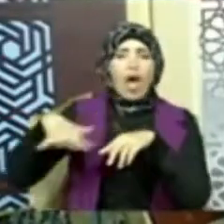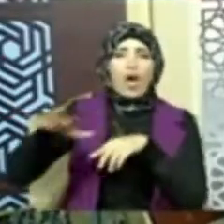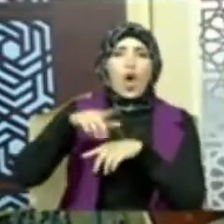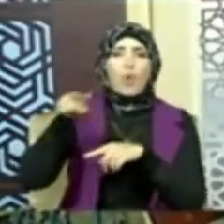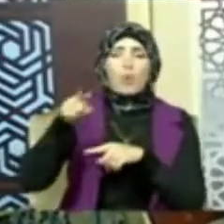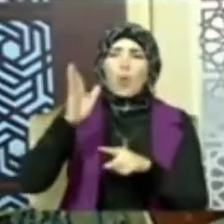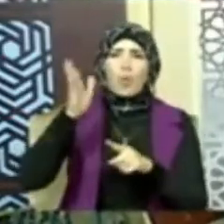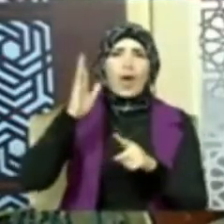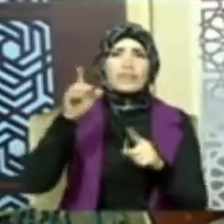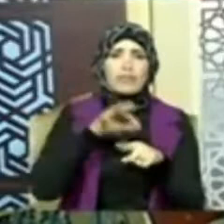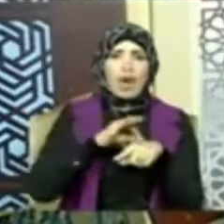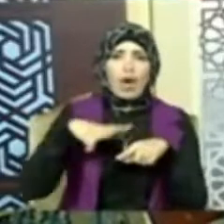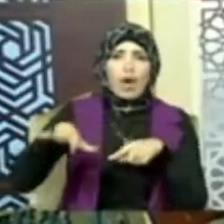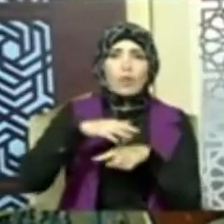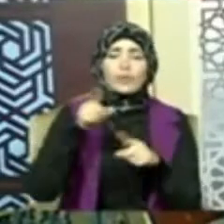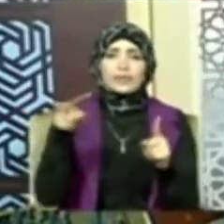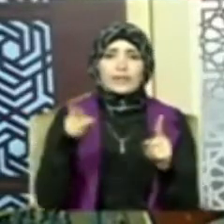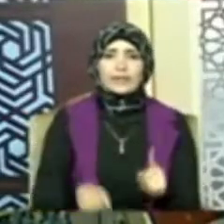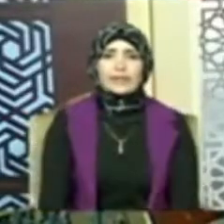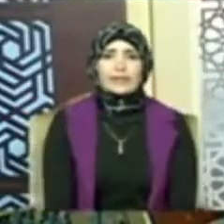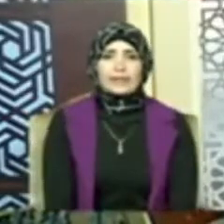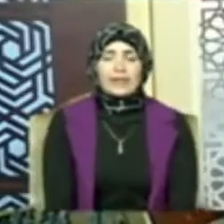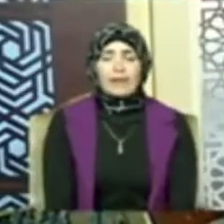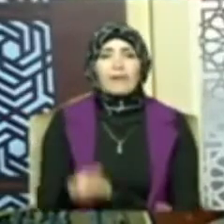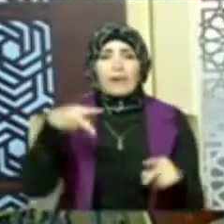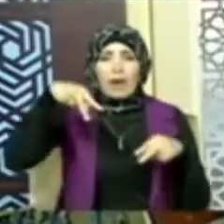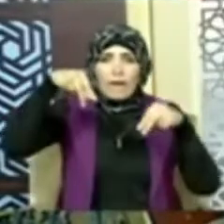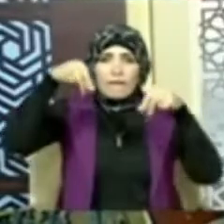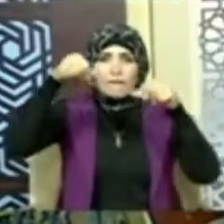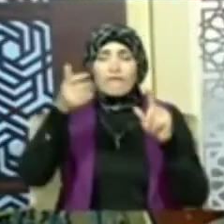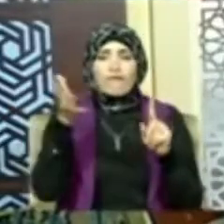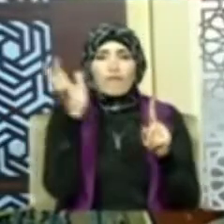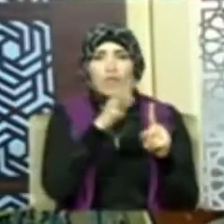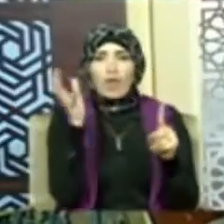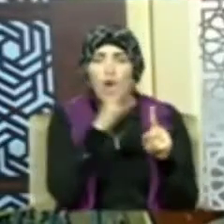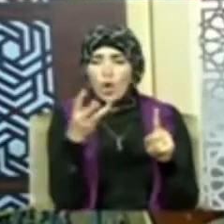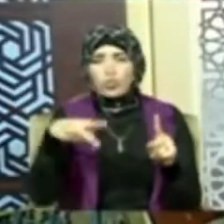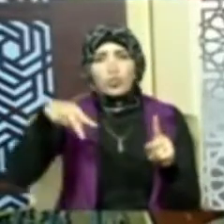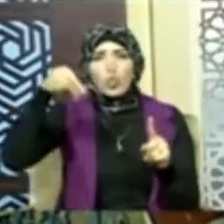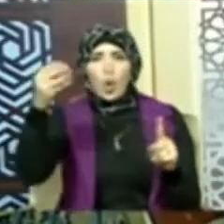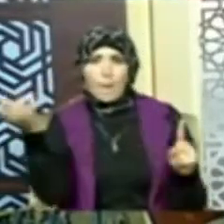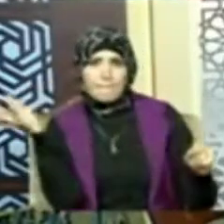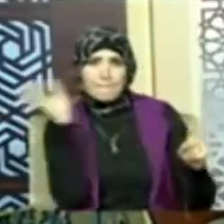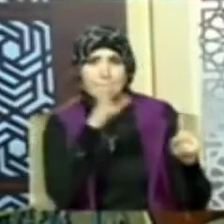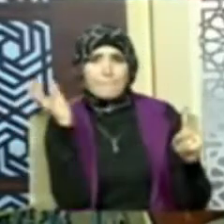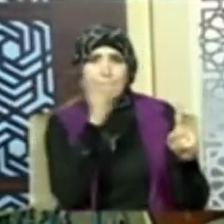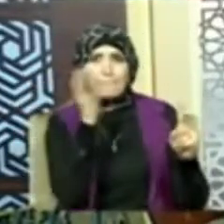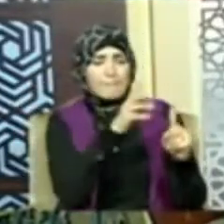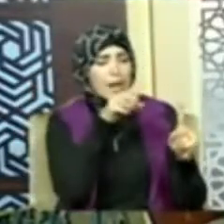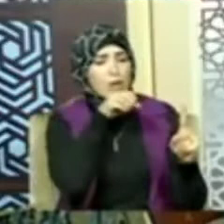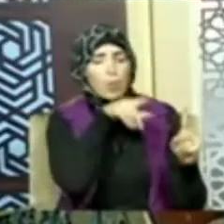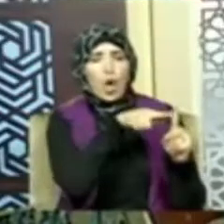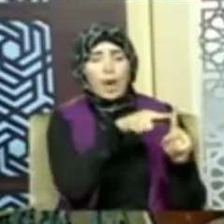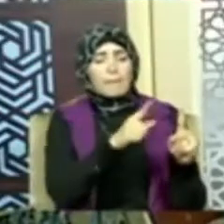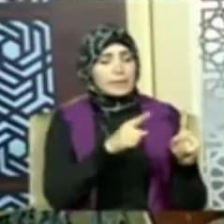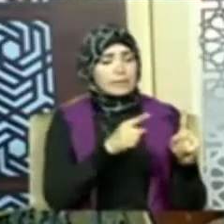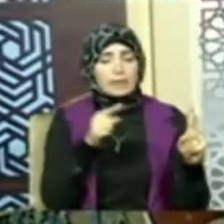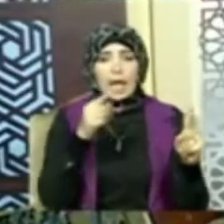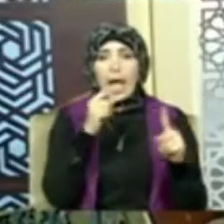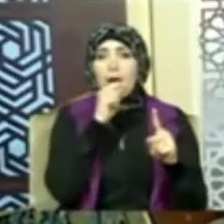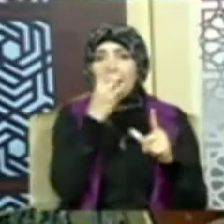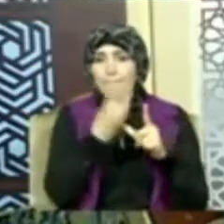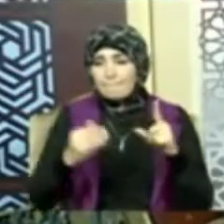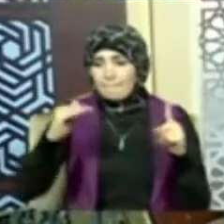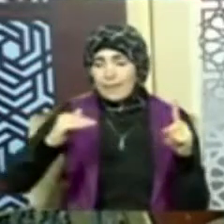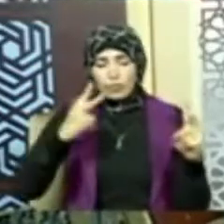ويح قوم عفروا وجه نبيهم بالتراب. فيقول النبي صلى